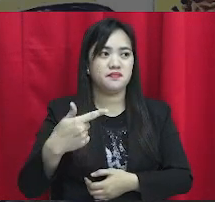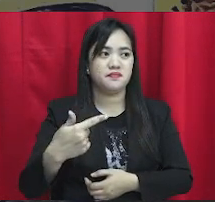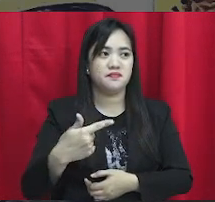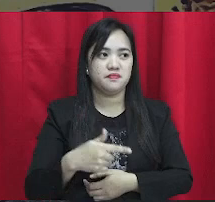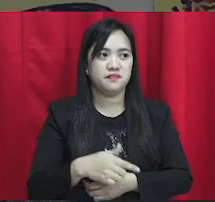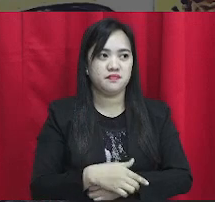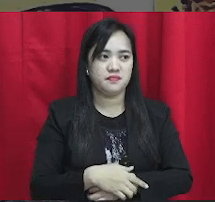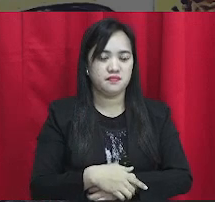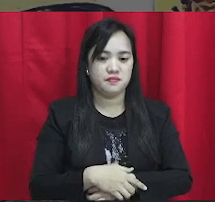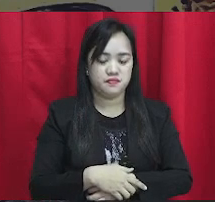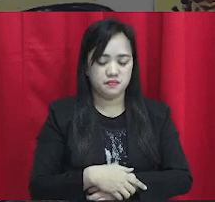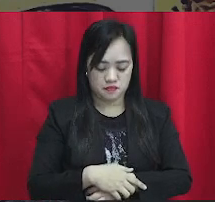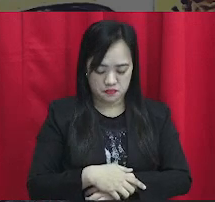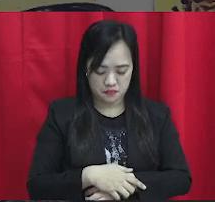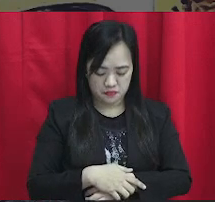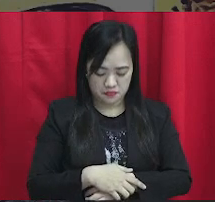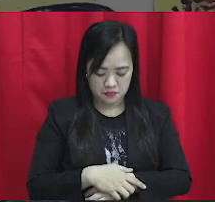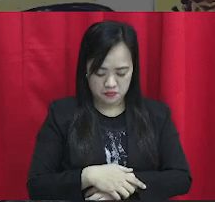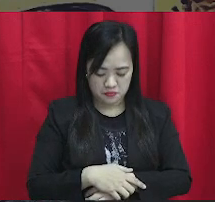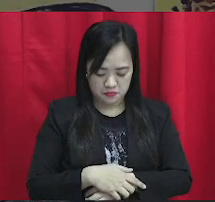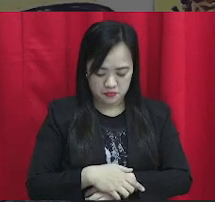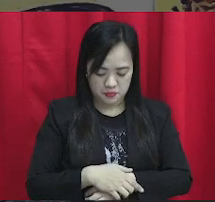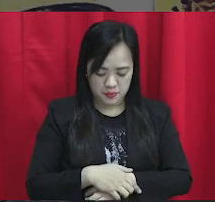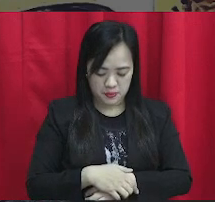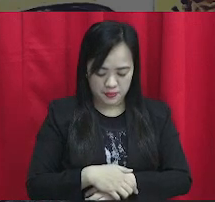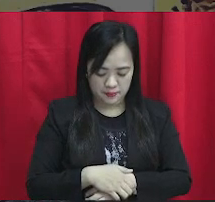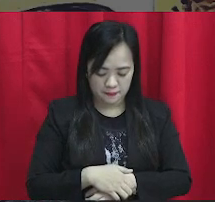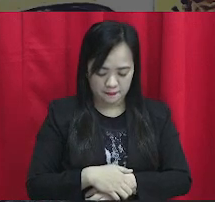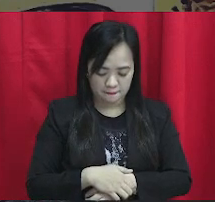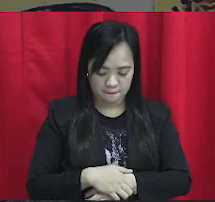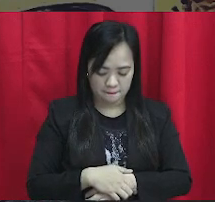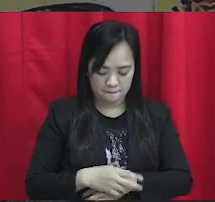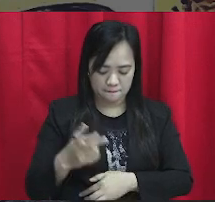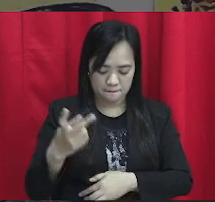Ayan. Tingnan niyo po ito, Nanay, ha?